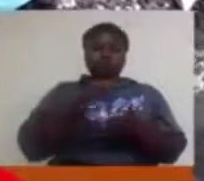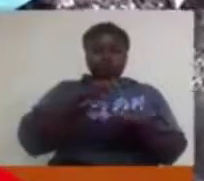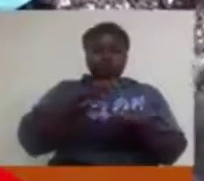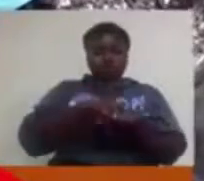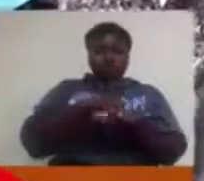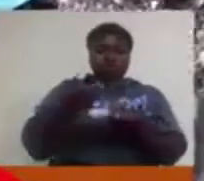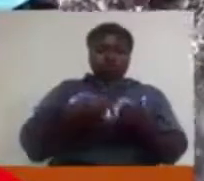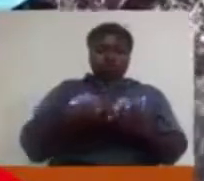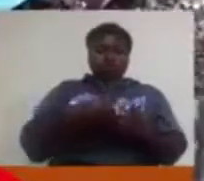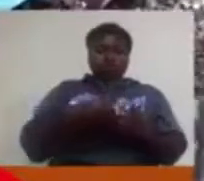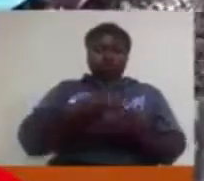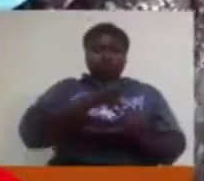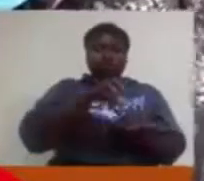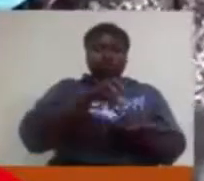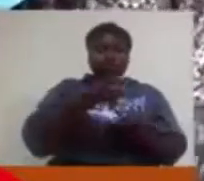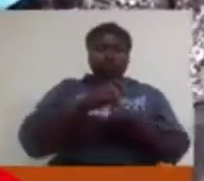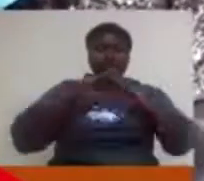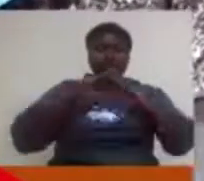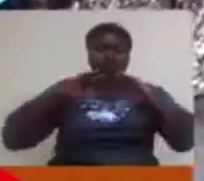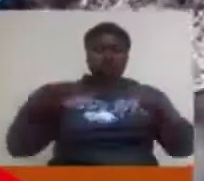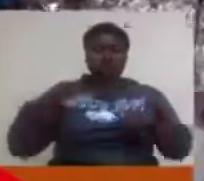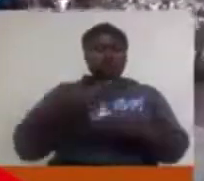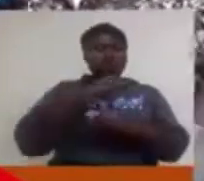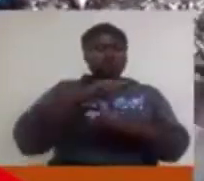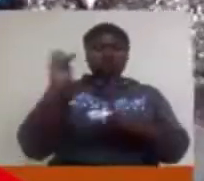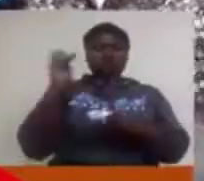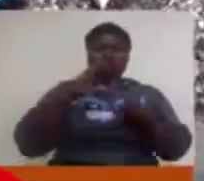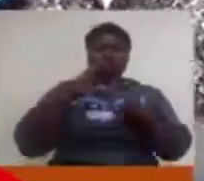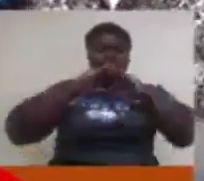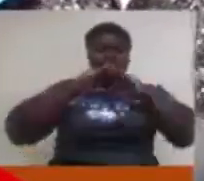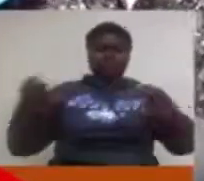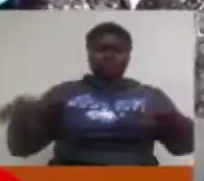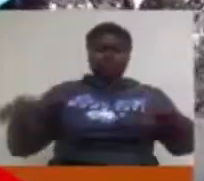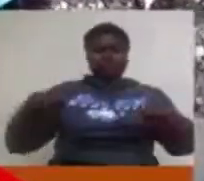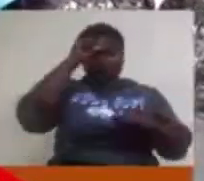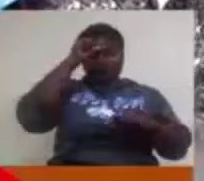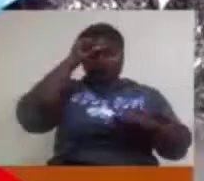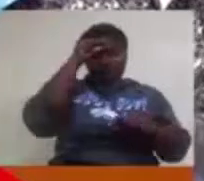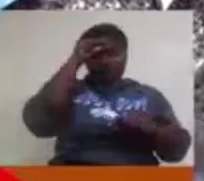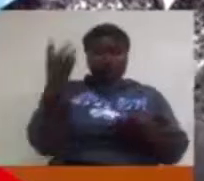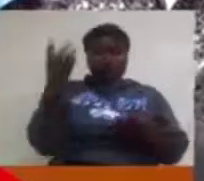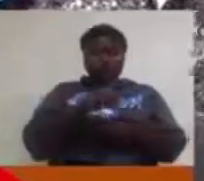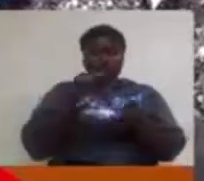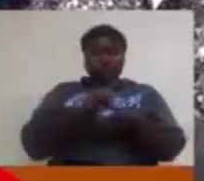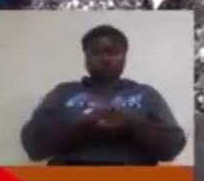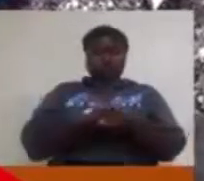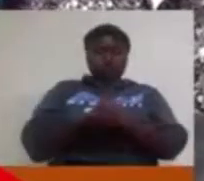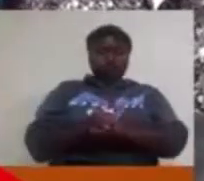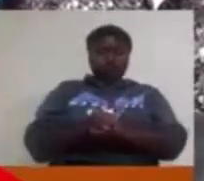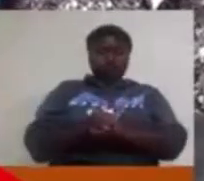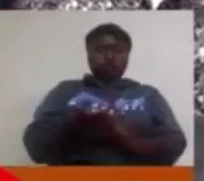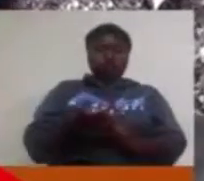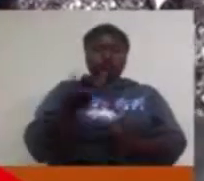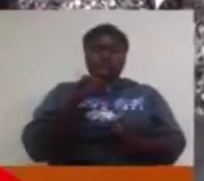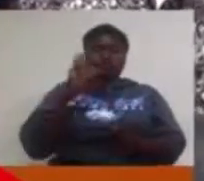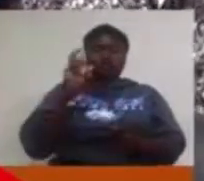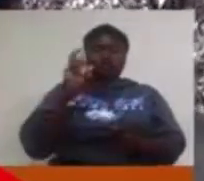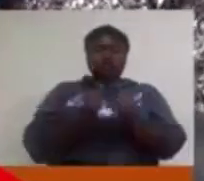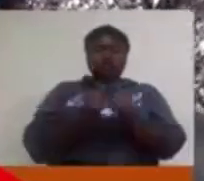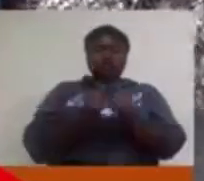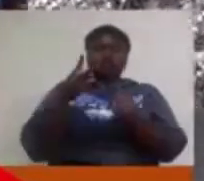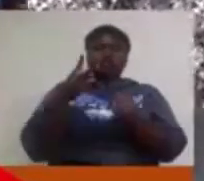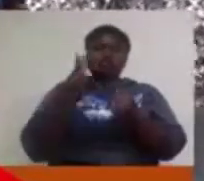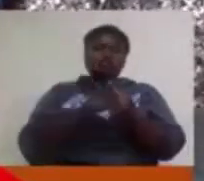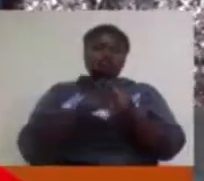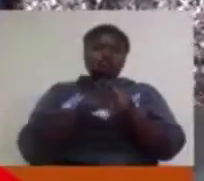ya kufuruga kazi na amani ya serikali kinyume na kipengele cha 77 ya